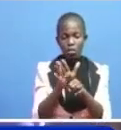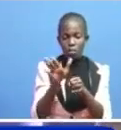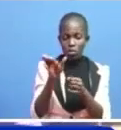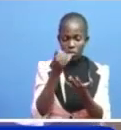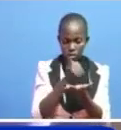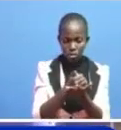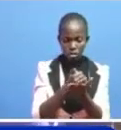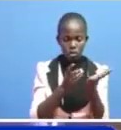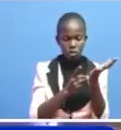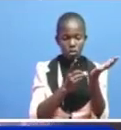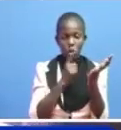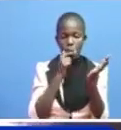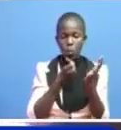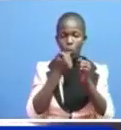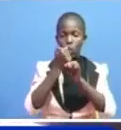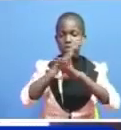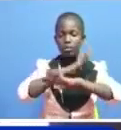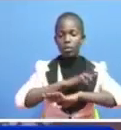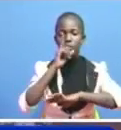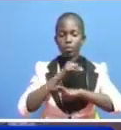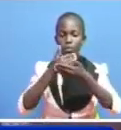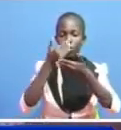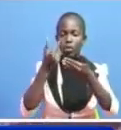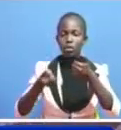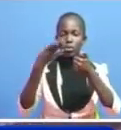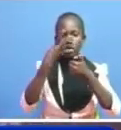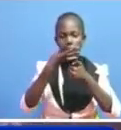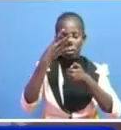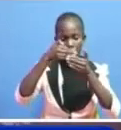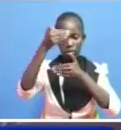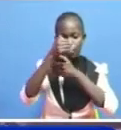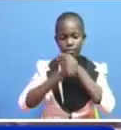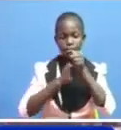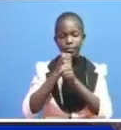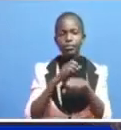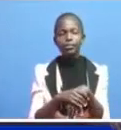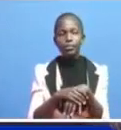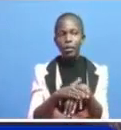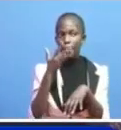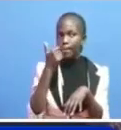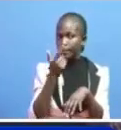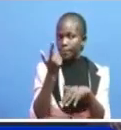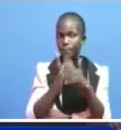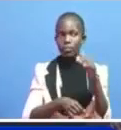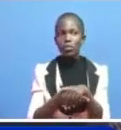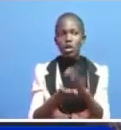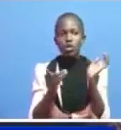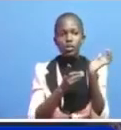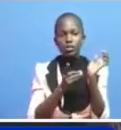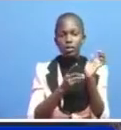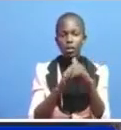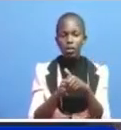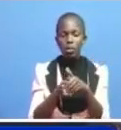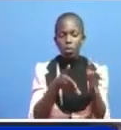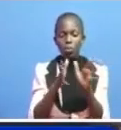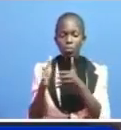ala matie wia kana kudhio muya wia wo tutavikite mwini wa kana mwaka ni unge ni asia kana matakitali ala tunengi we